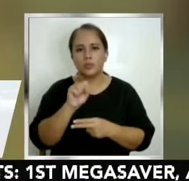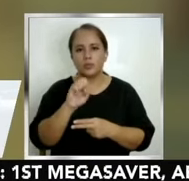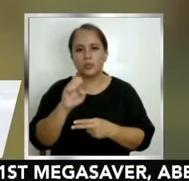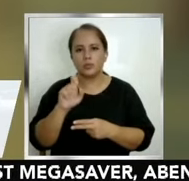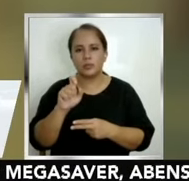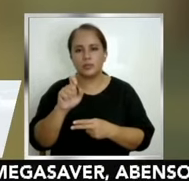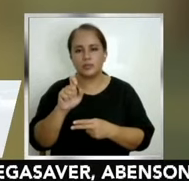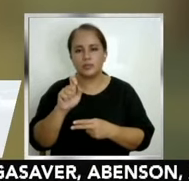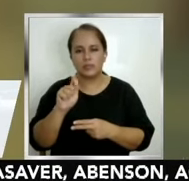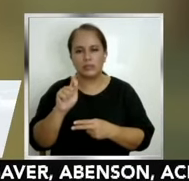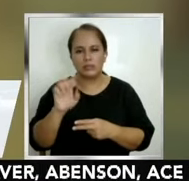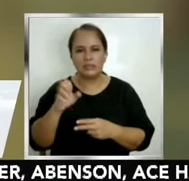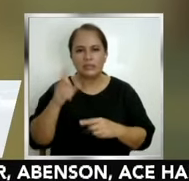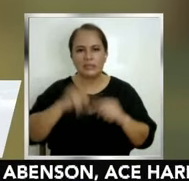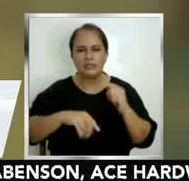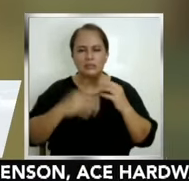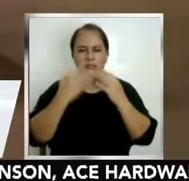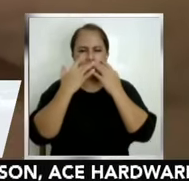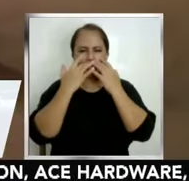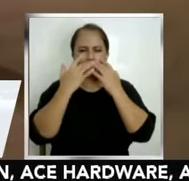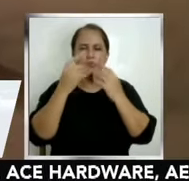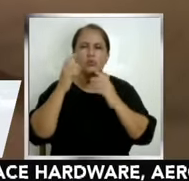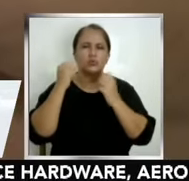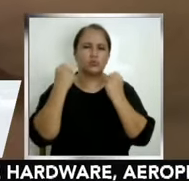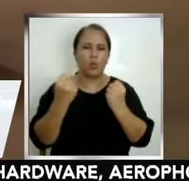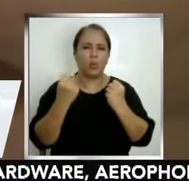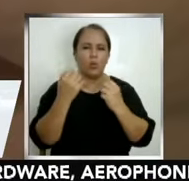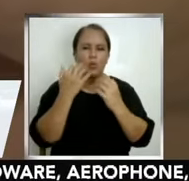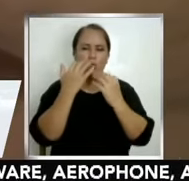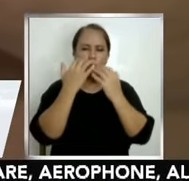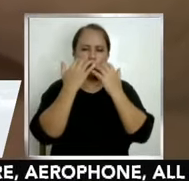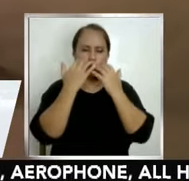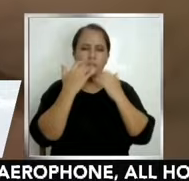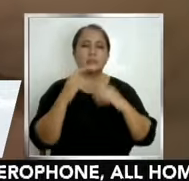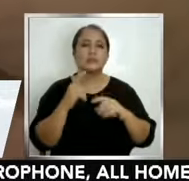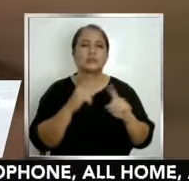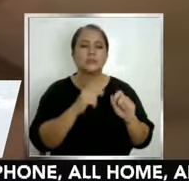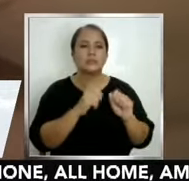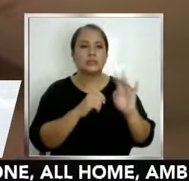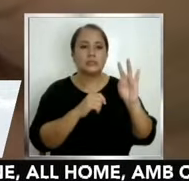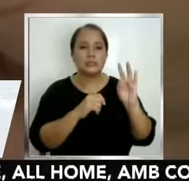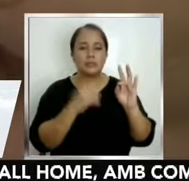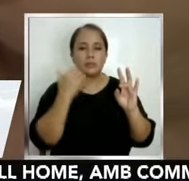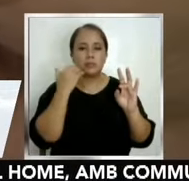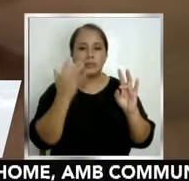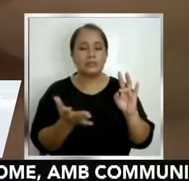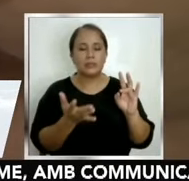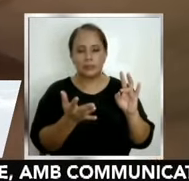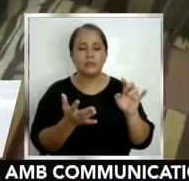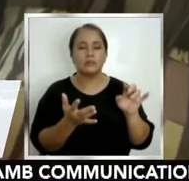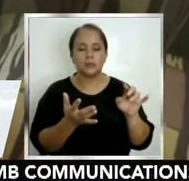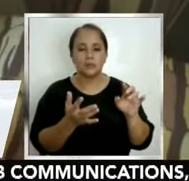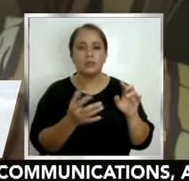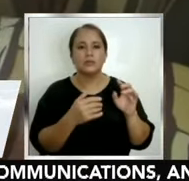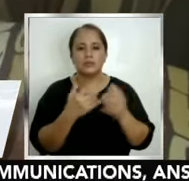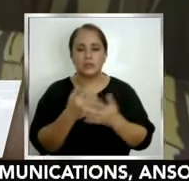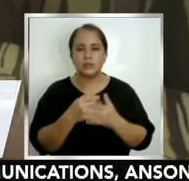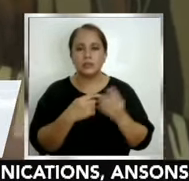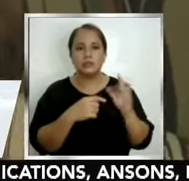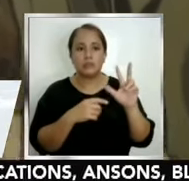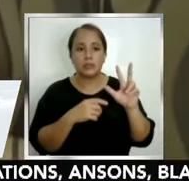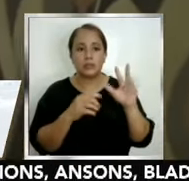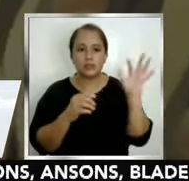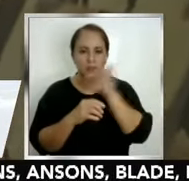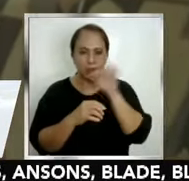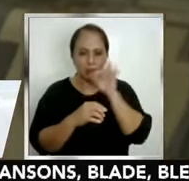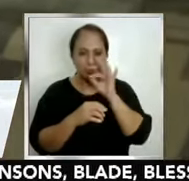ang makapal na usok sa loob ng pabrika. Isa siya sa 7 nasawi sa sunog na iyon. 3 ay Pilipino. 8